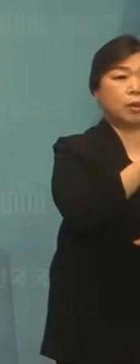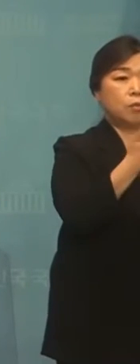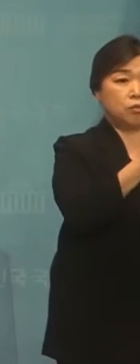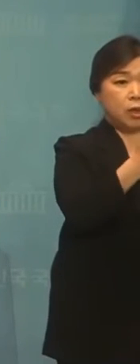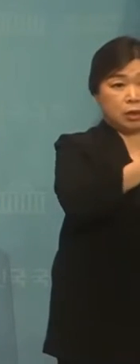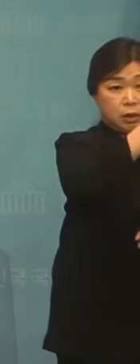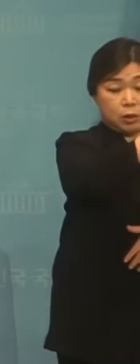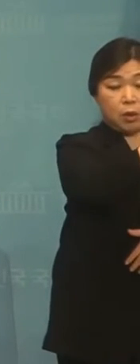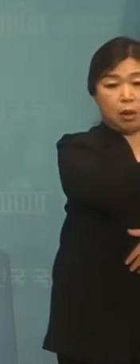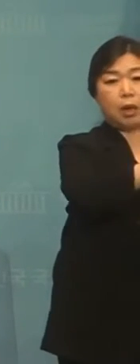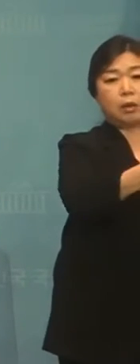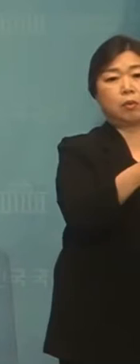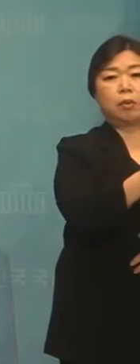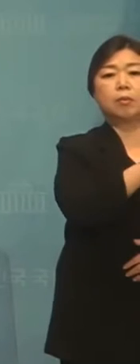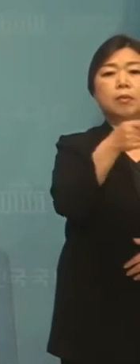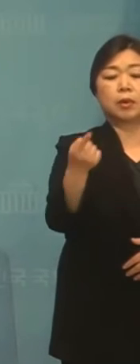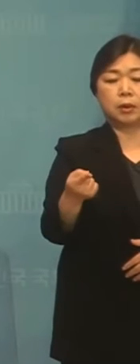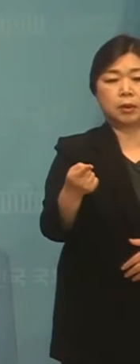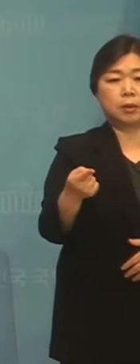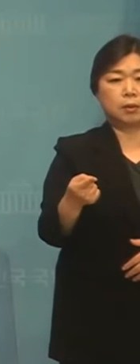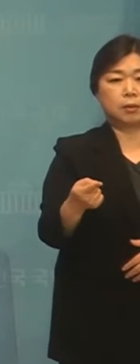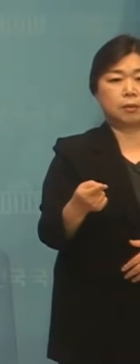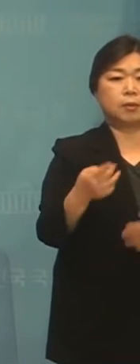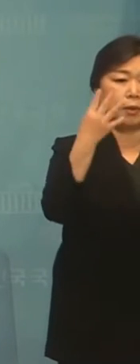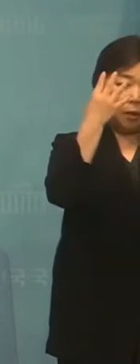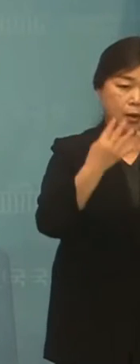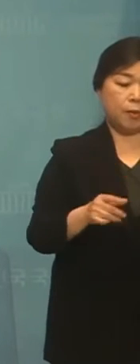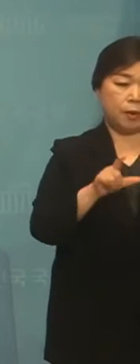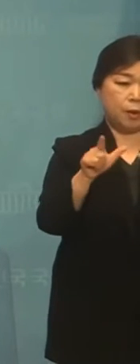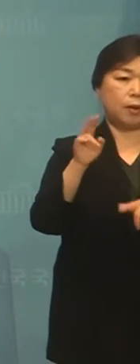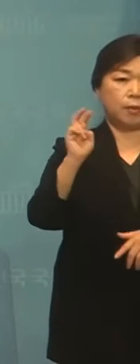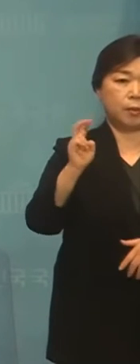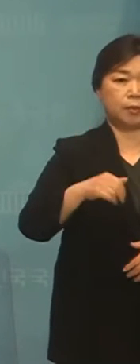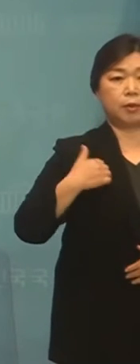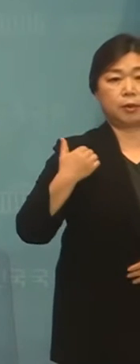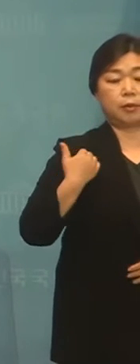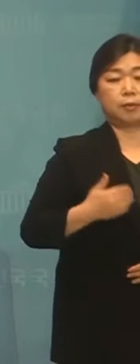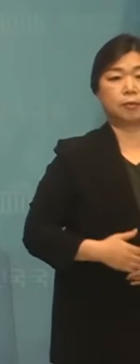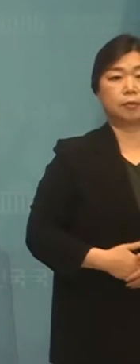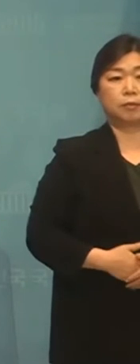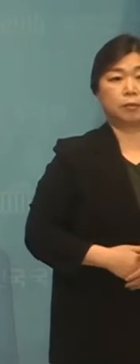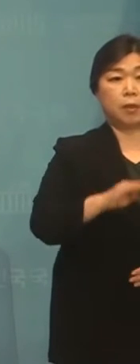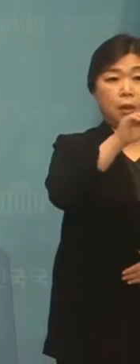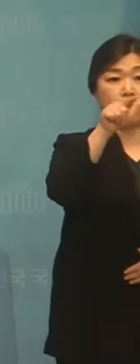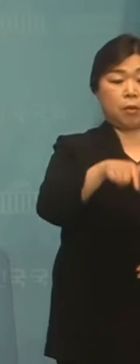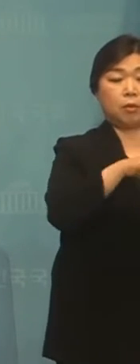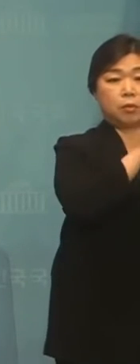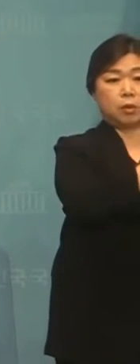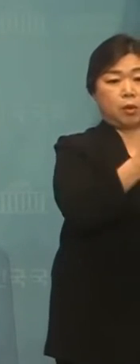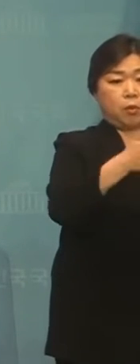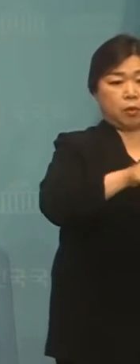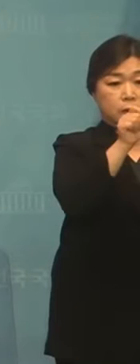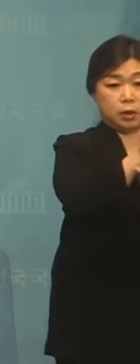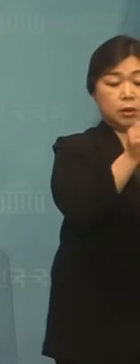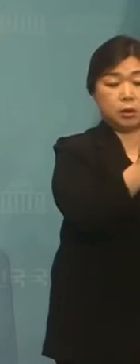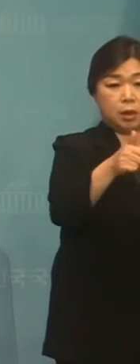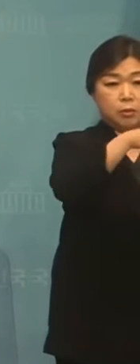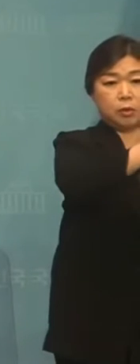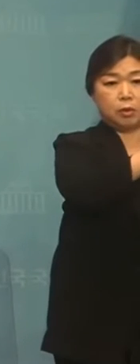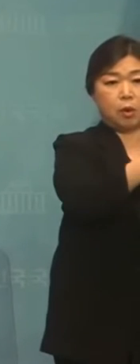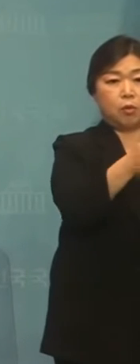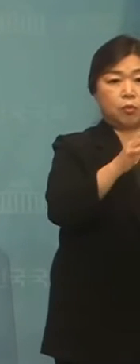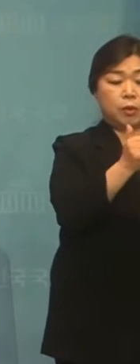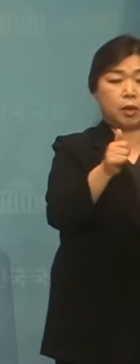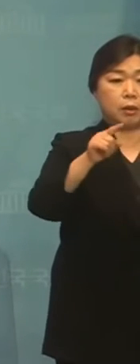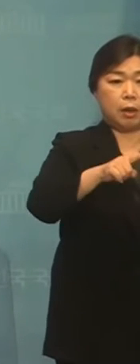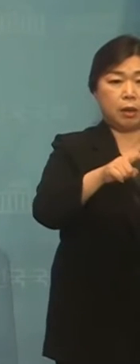아니라 슬기로운 감옥 생활일지도 모르겠습니다. 박형준 후보는 공직자로서 국민에